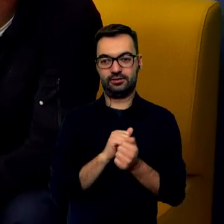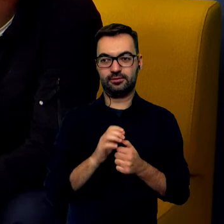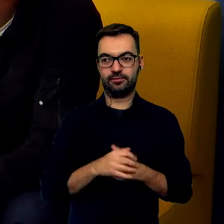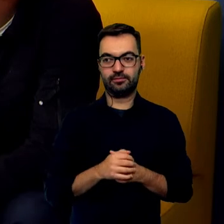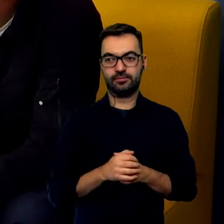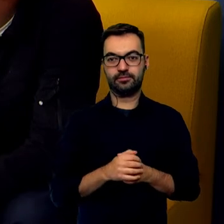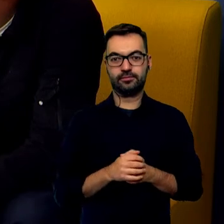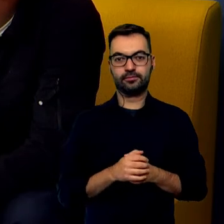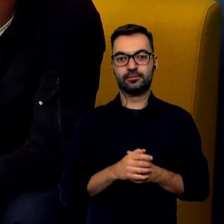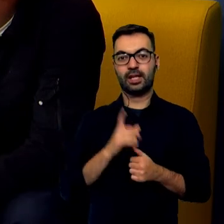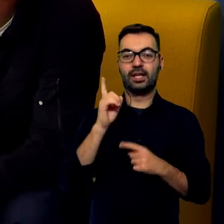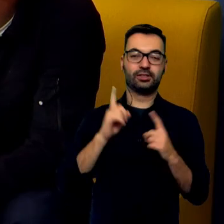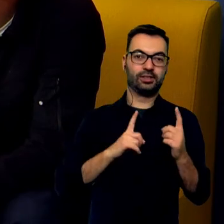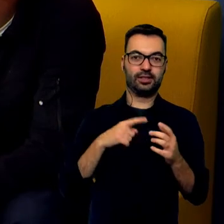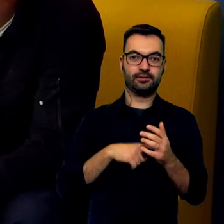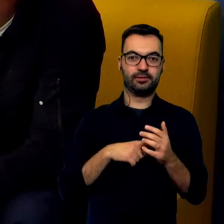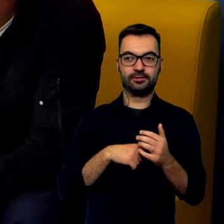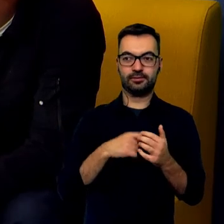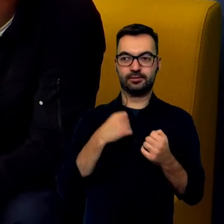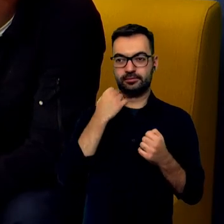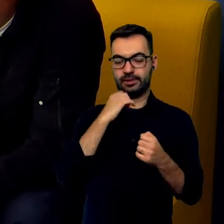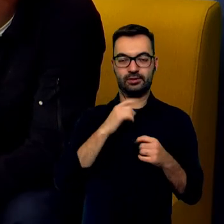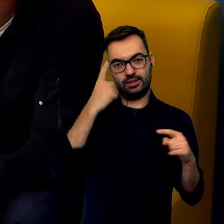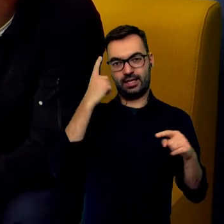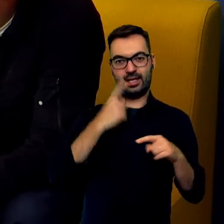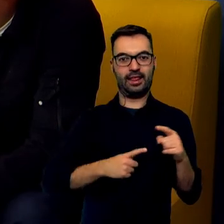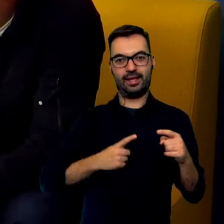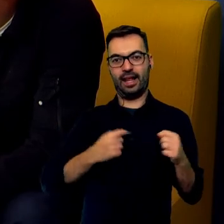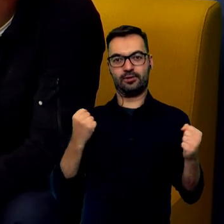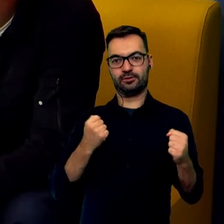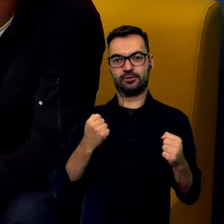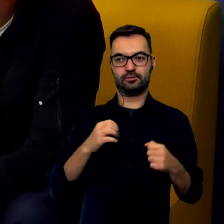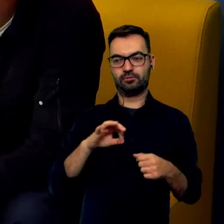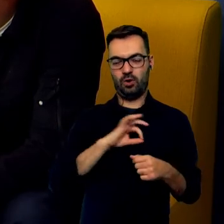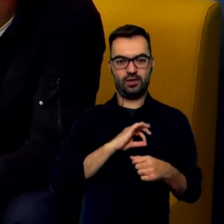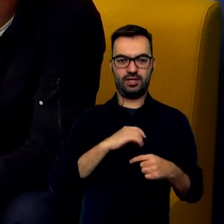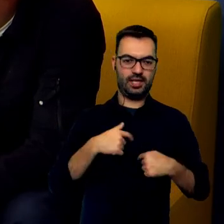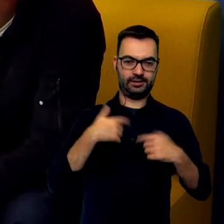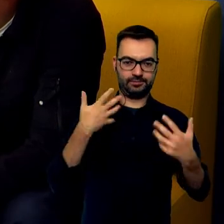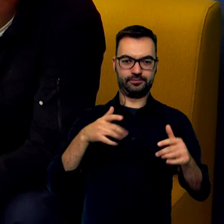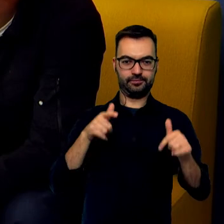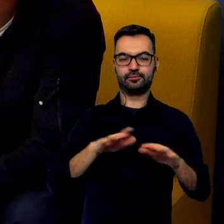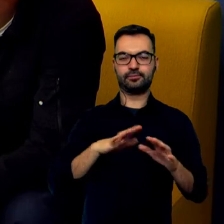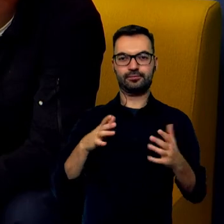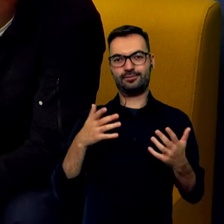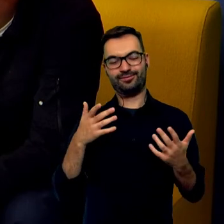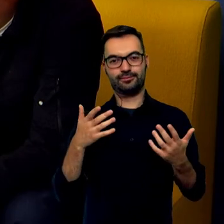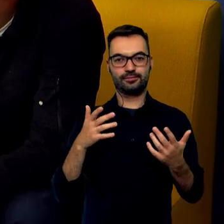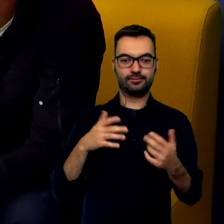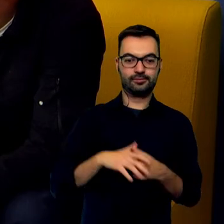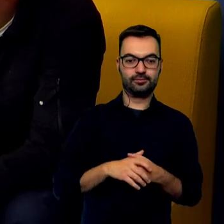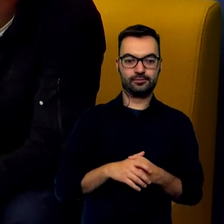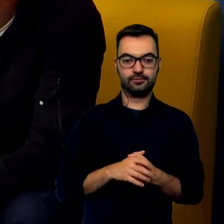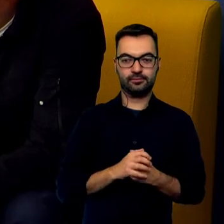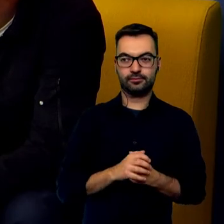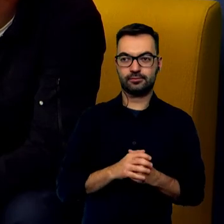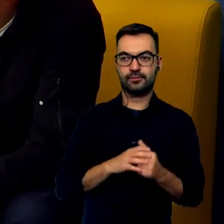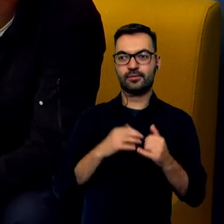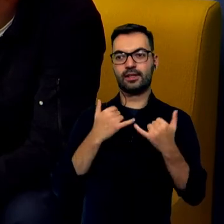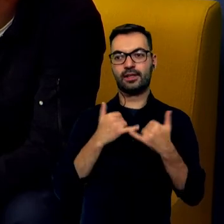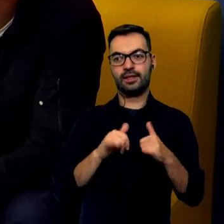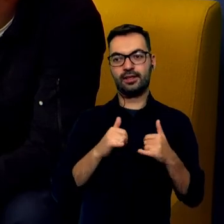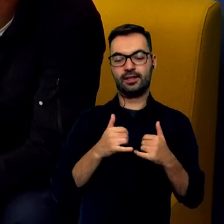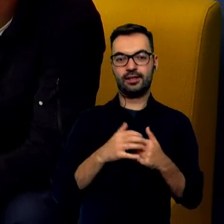niektórych kategoriach są bardzo, że tak powiem, radykalni właśnie, że to moje, to ja chcę, teraz ten, ale to jest też te